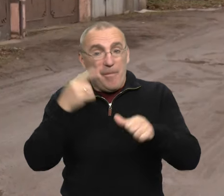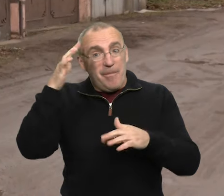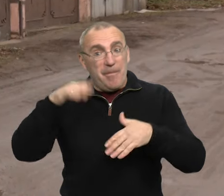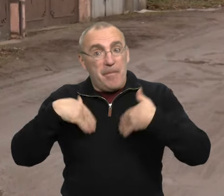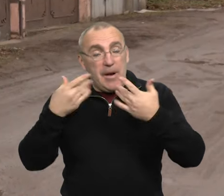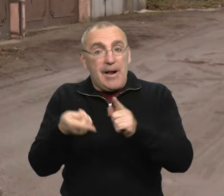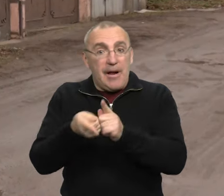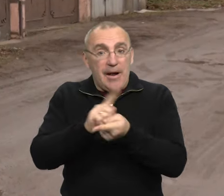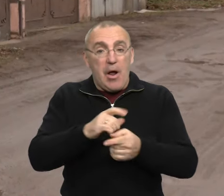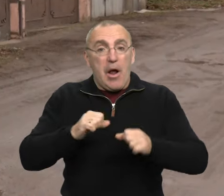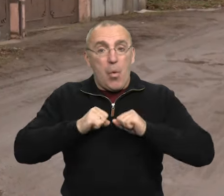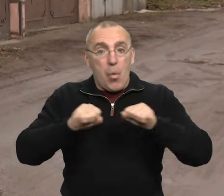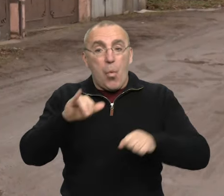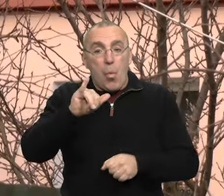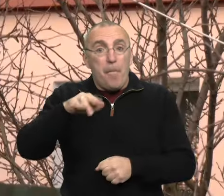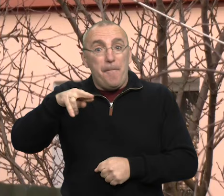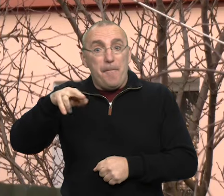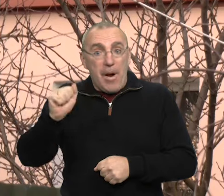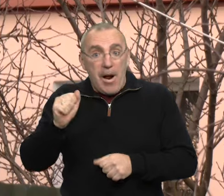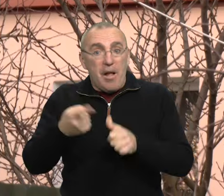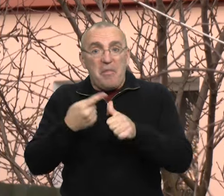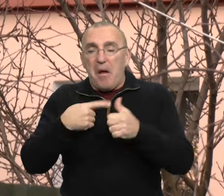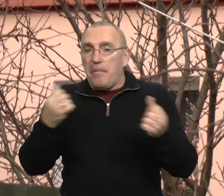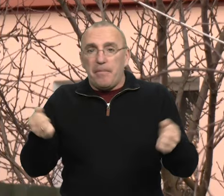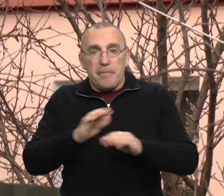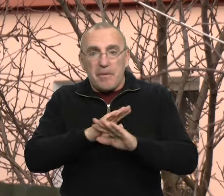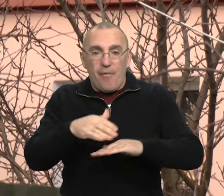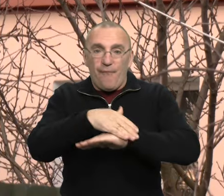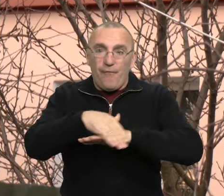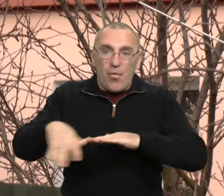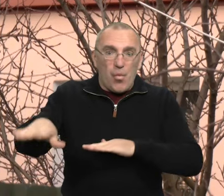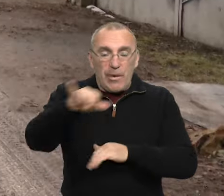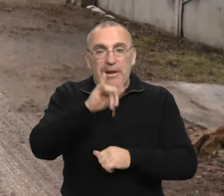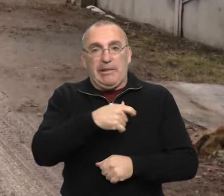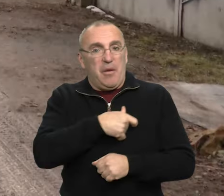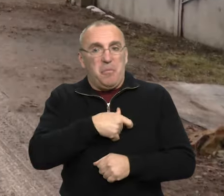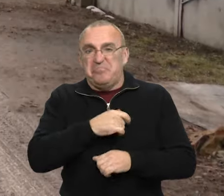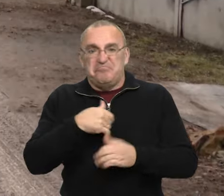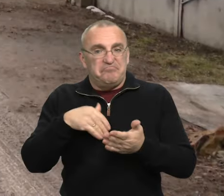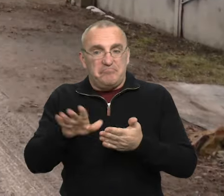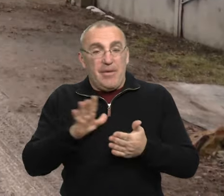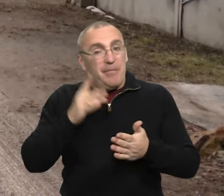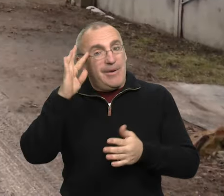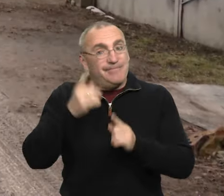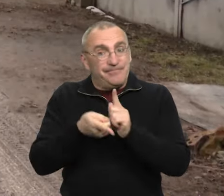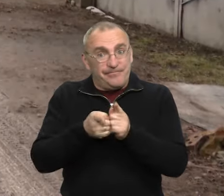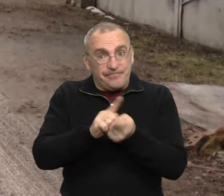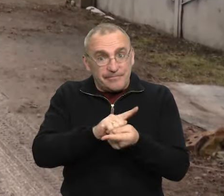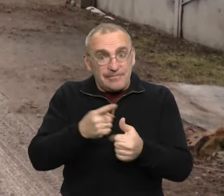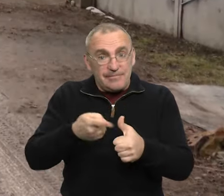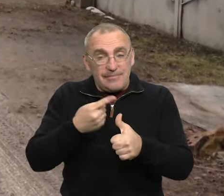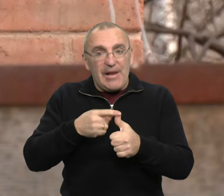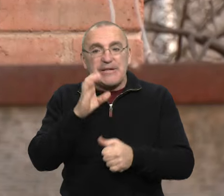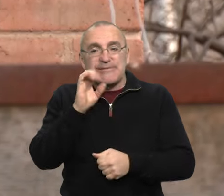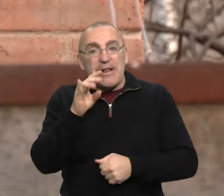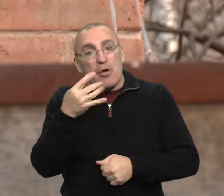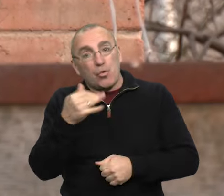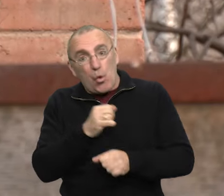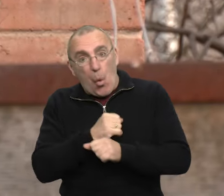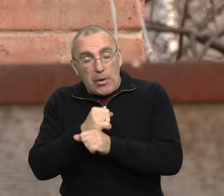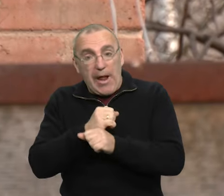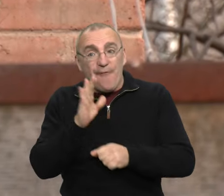перейменувати на герої УПА назву не підтримали ні жителі провулку ні депутати нині пропонують перейменувати його на санаторний а